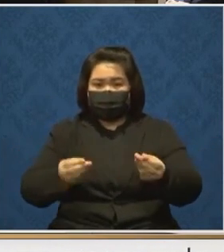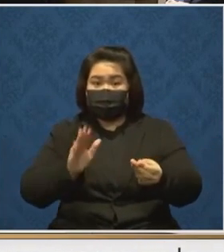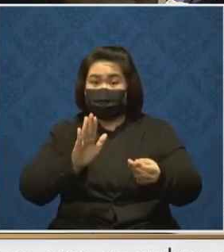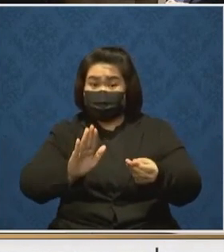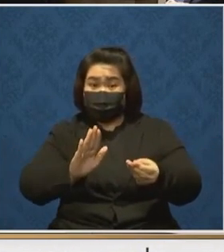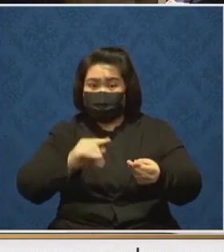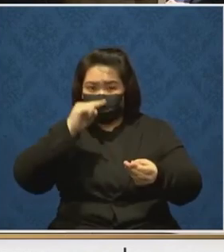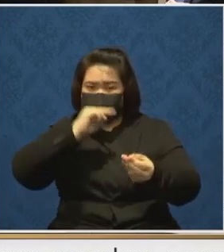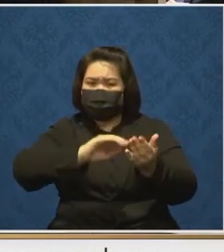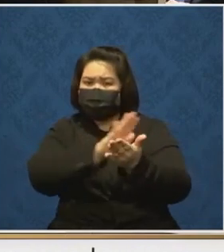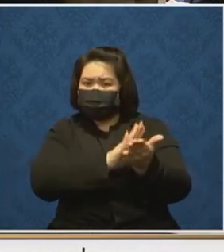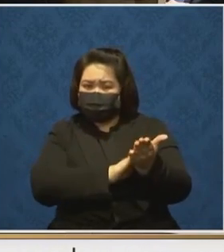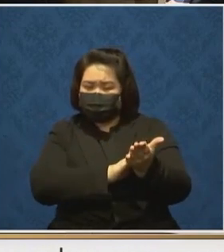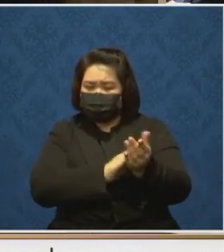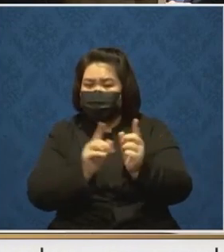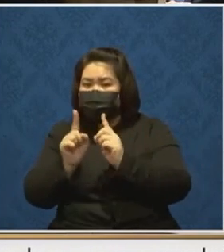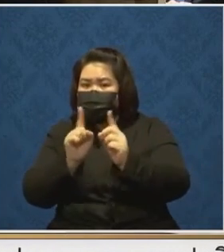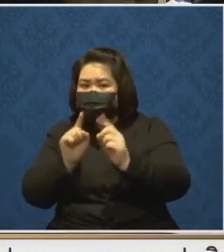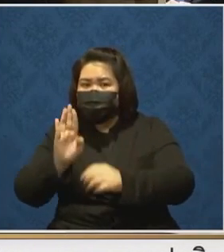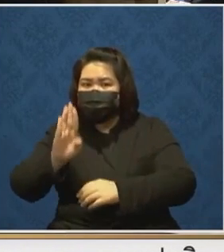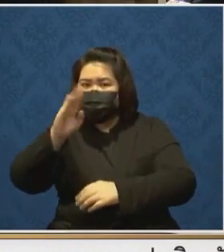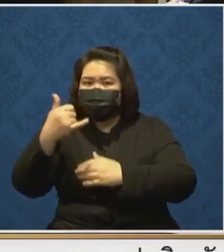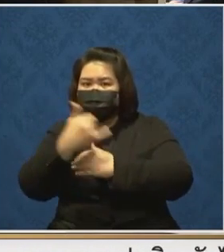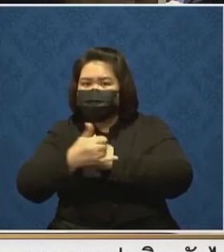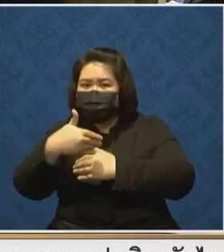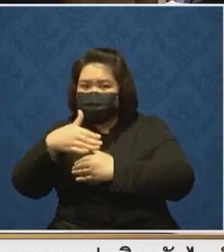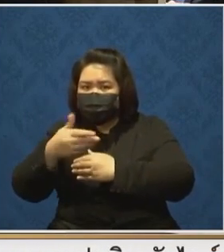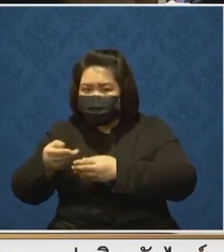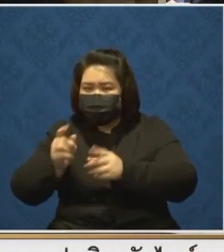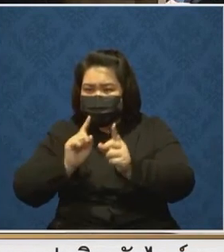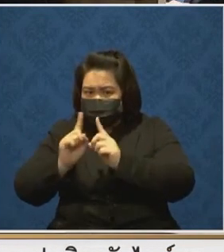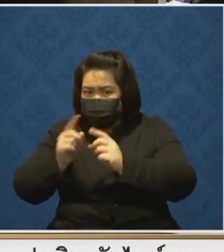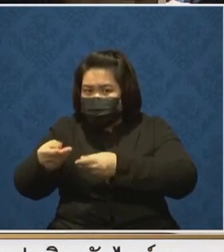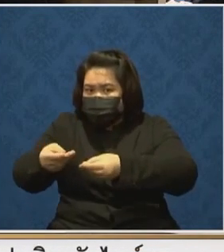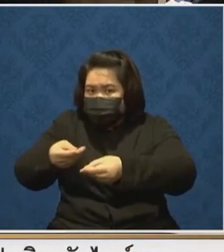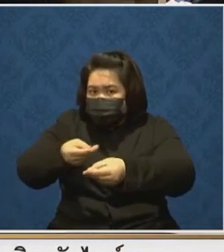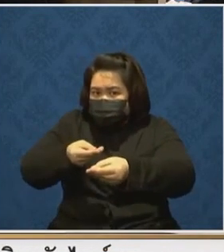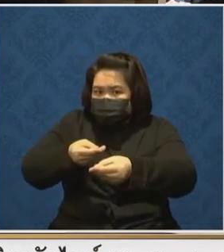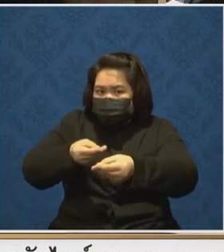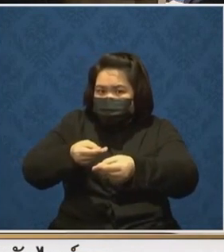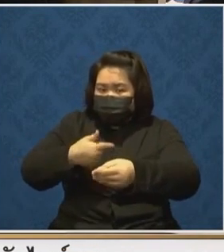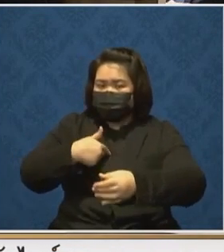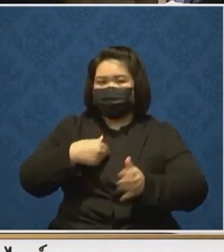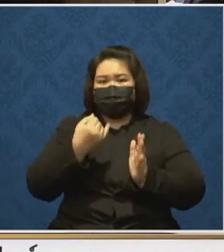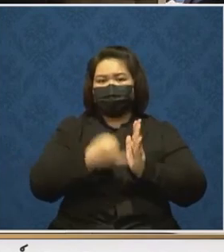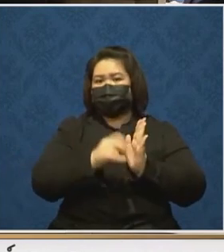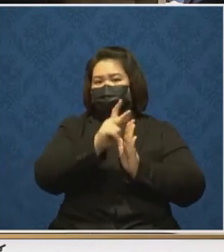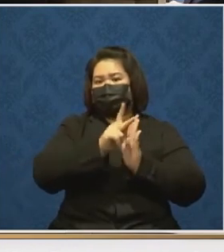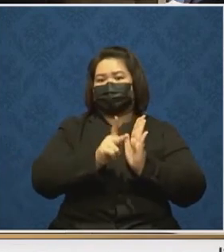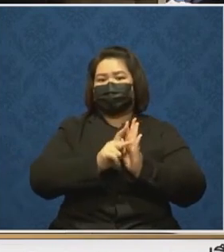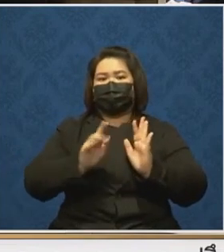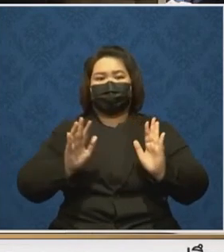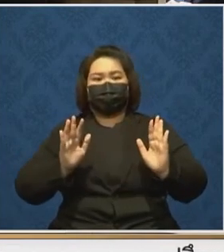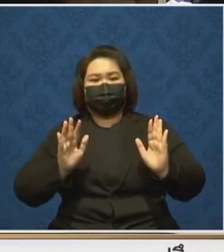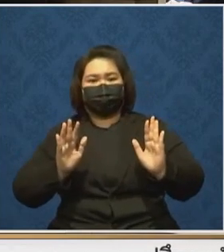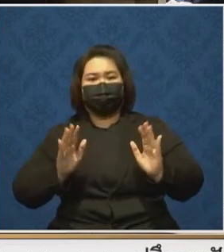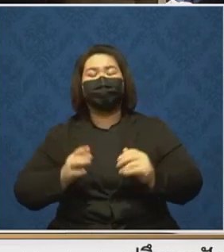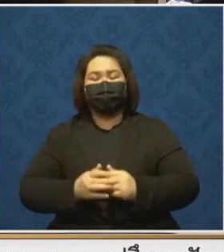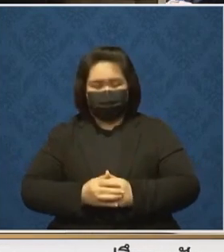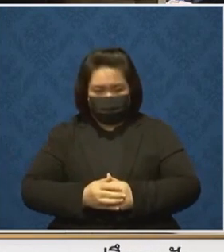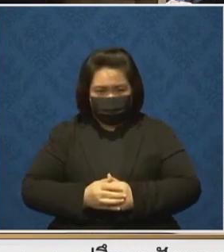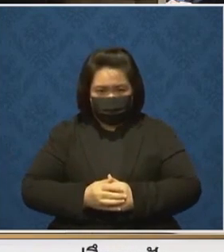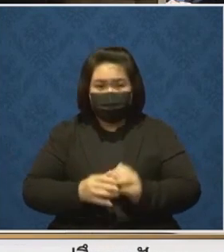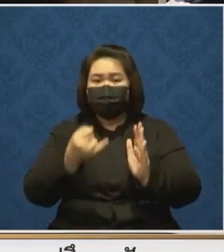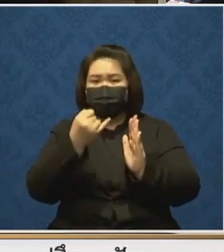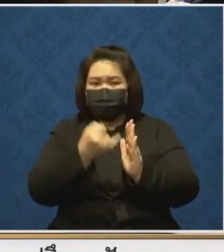แรกเปลี่ยนกับบริษัเอกชนต่างชาติเพื่อให้ตนเองพ้นจากความรบผิดทางกฎหมายเข้าขายกระทำผิด